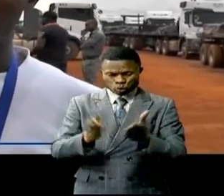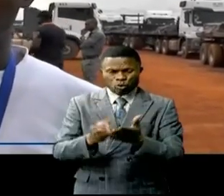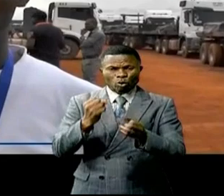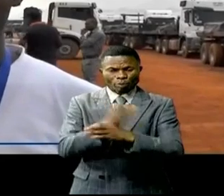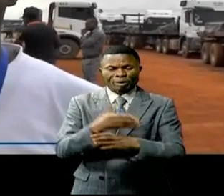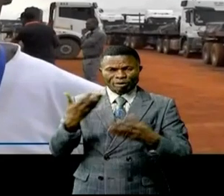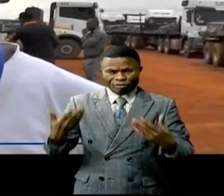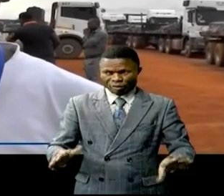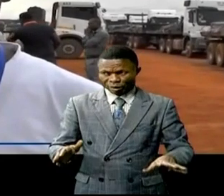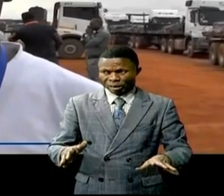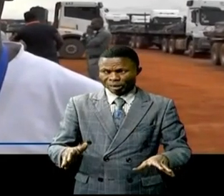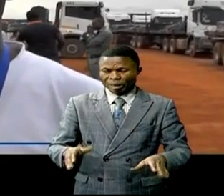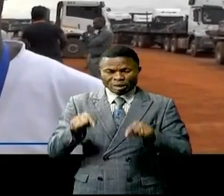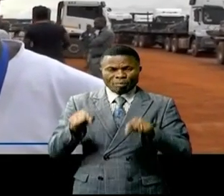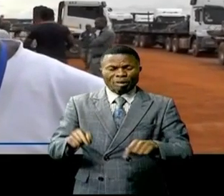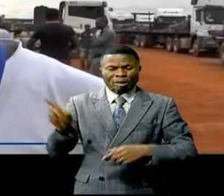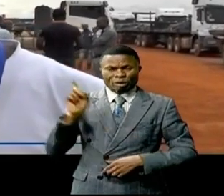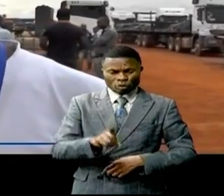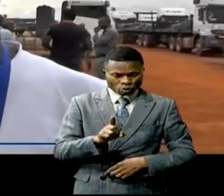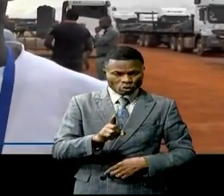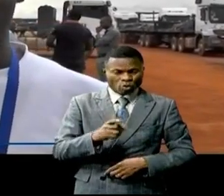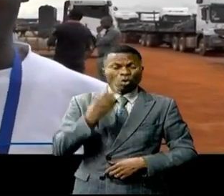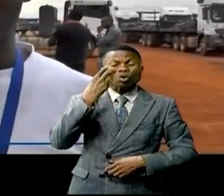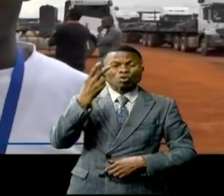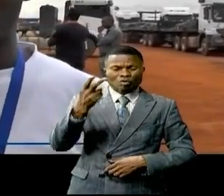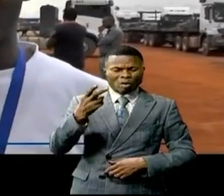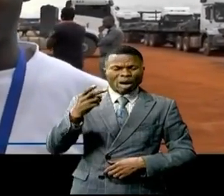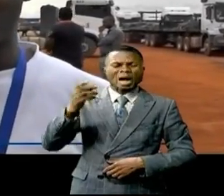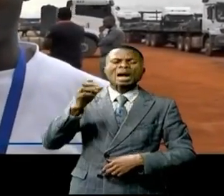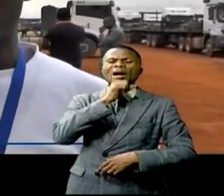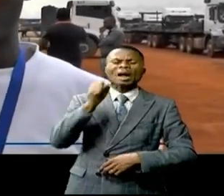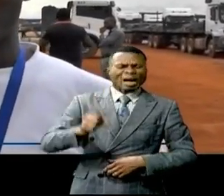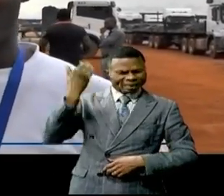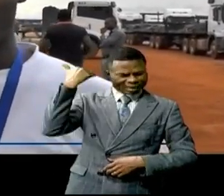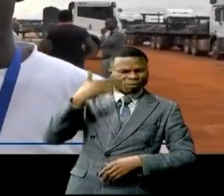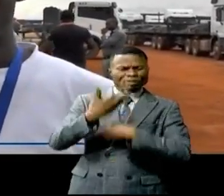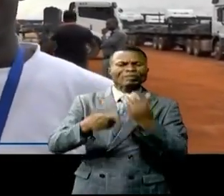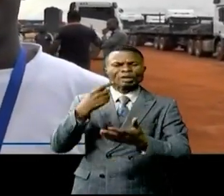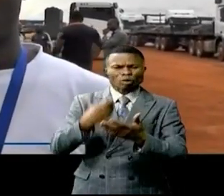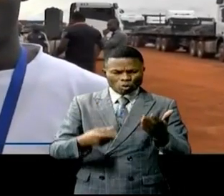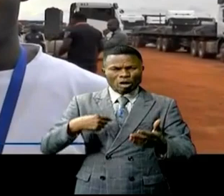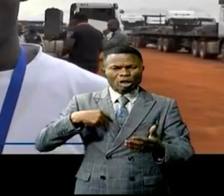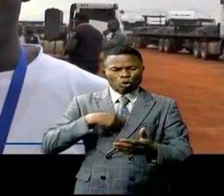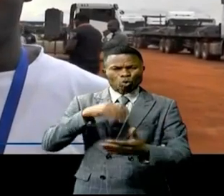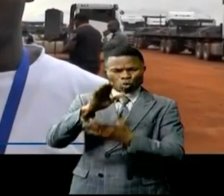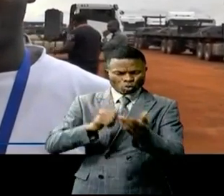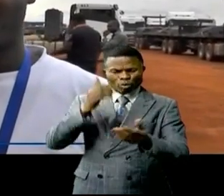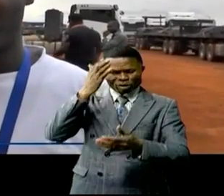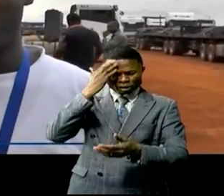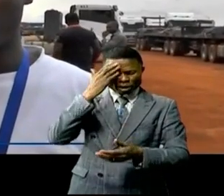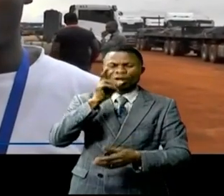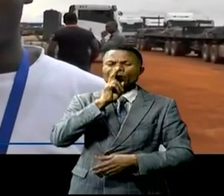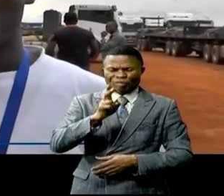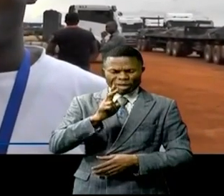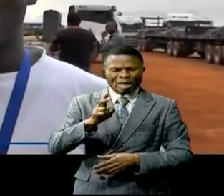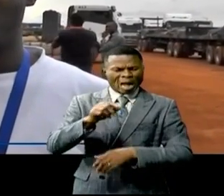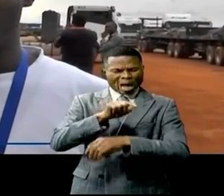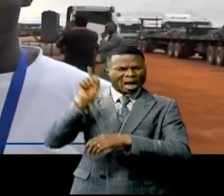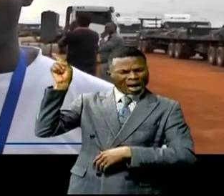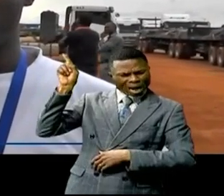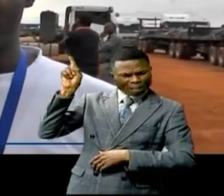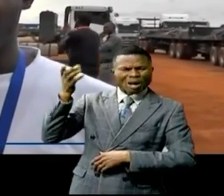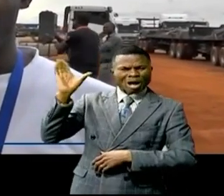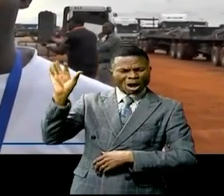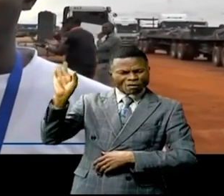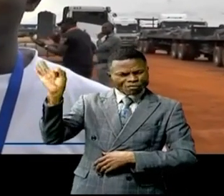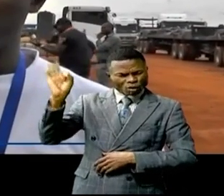uniques. Et ici, nous venons pérenniser ce que les fichiers uniques ont fait. Et pour se rendre compte réellement, compte tenu